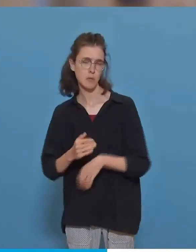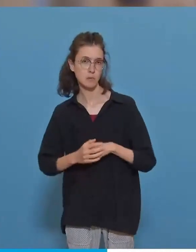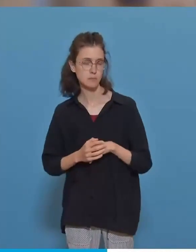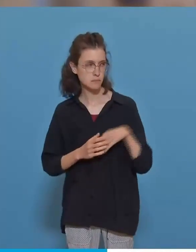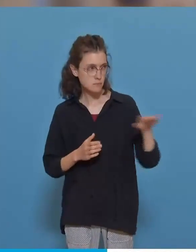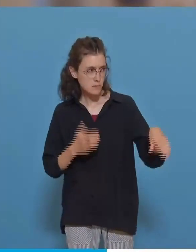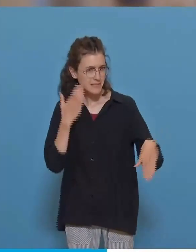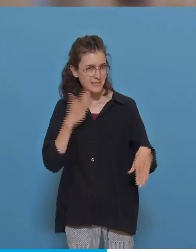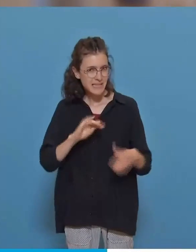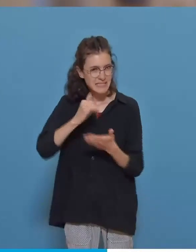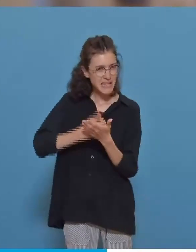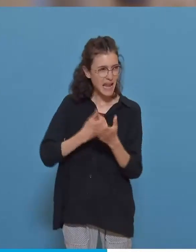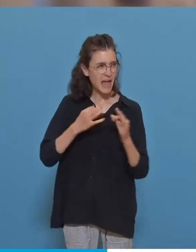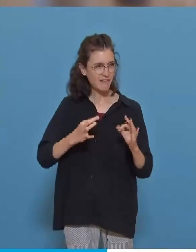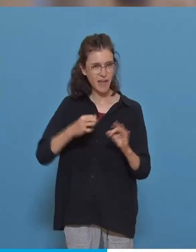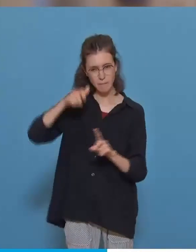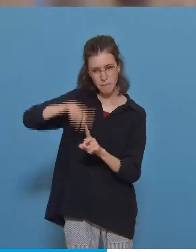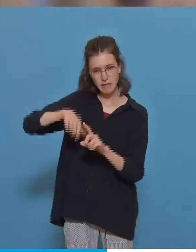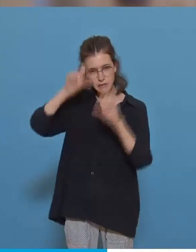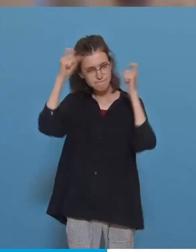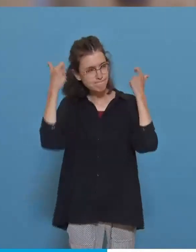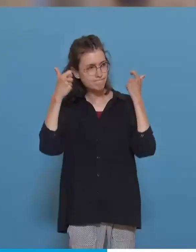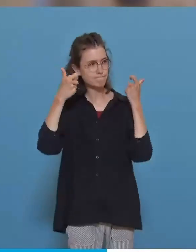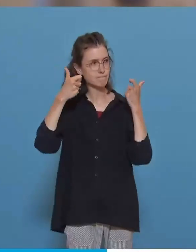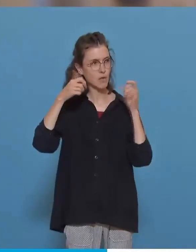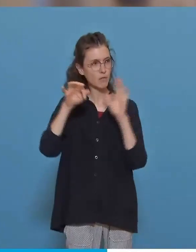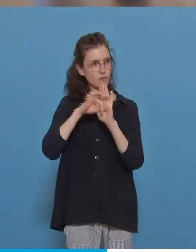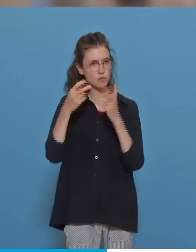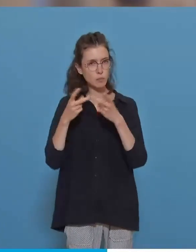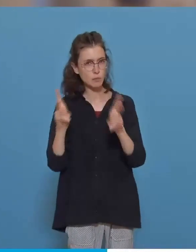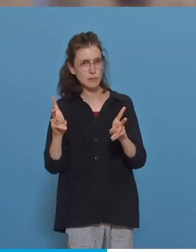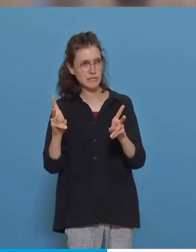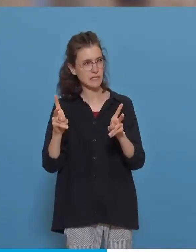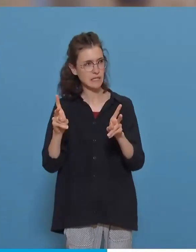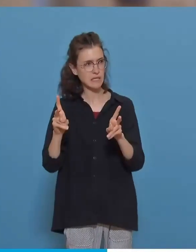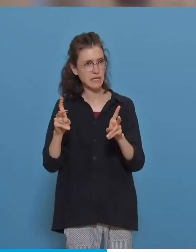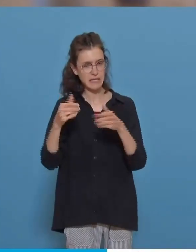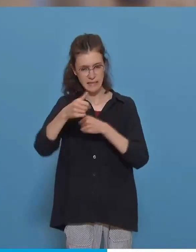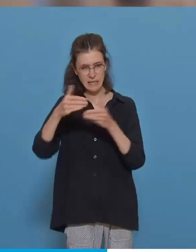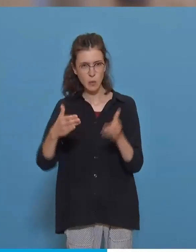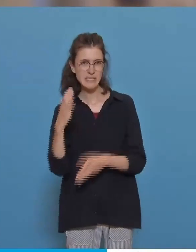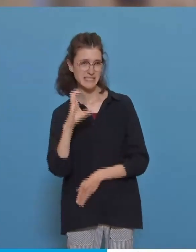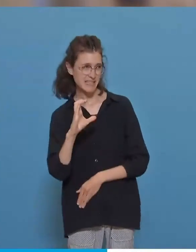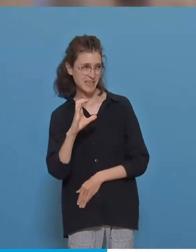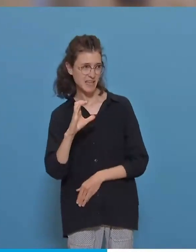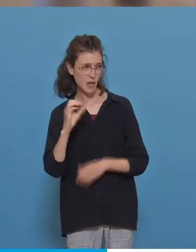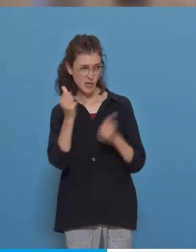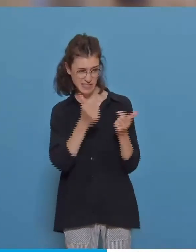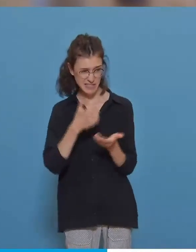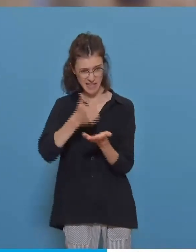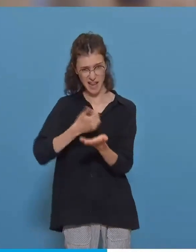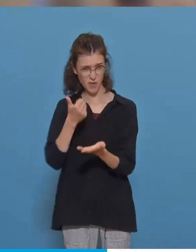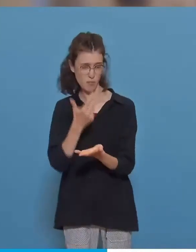publique territoriale, à quel niveau celui-ci commence. Et oui, effectivement, nous sommes de cette majorité de gauche qui estime qu'il